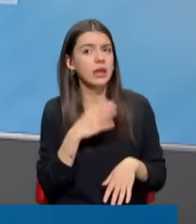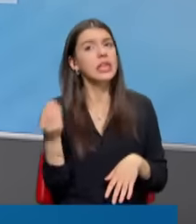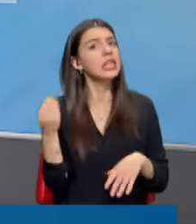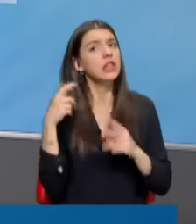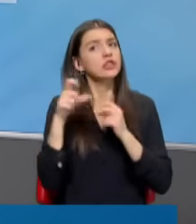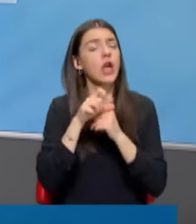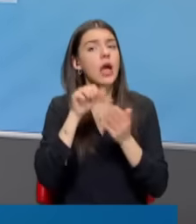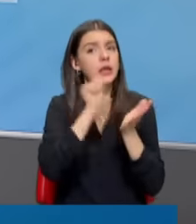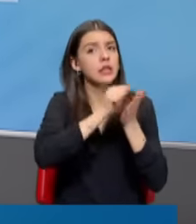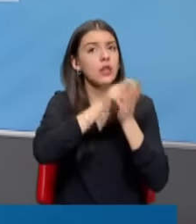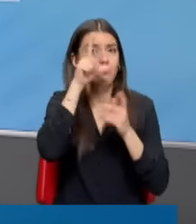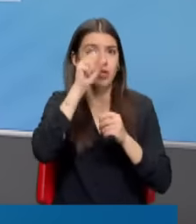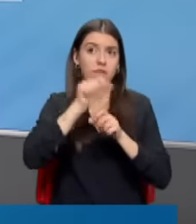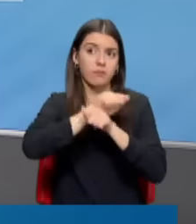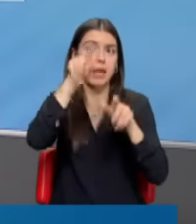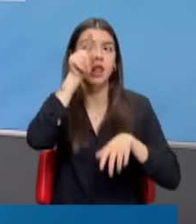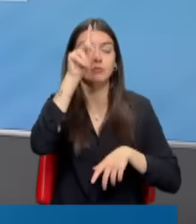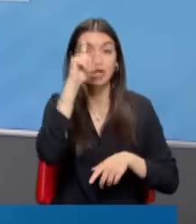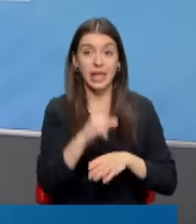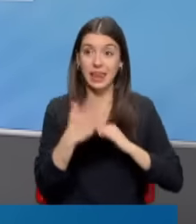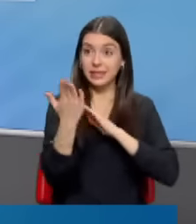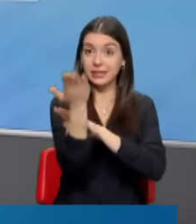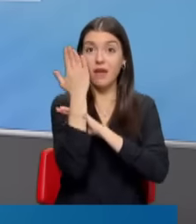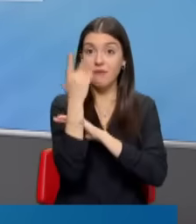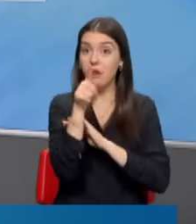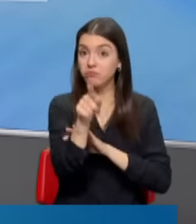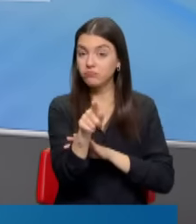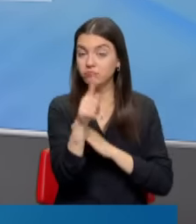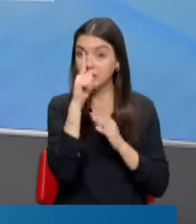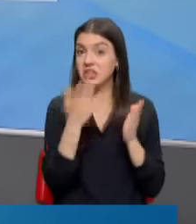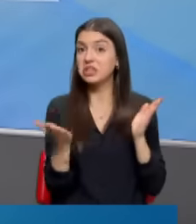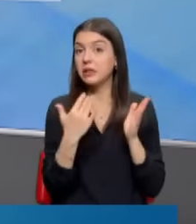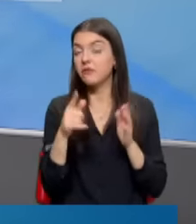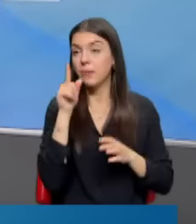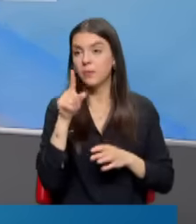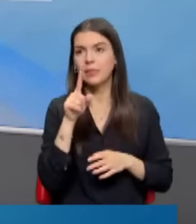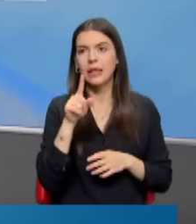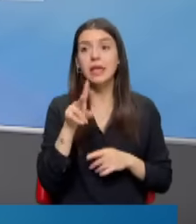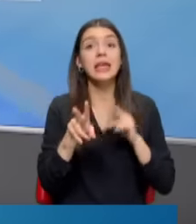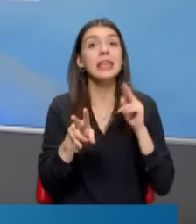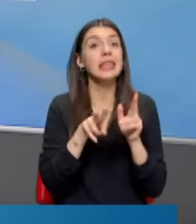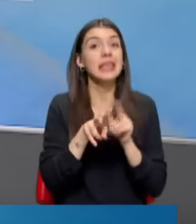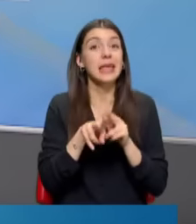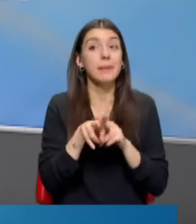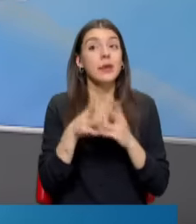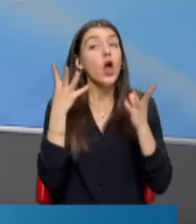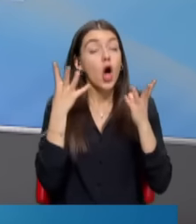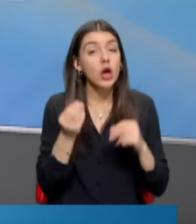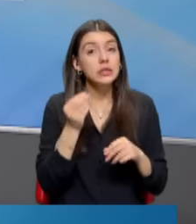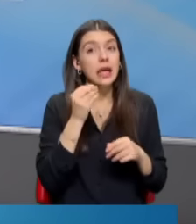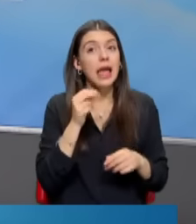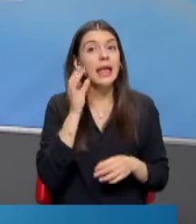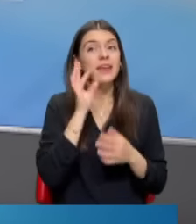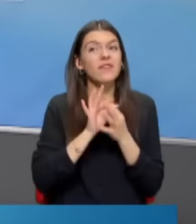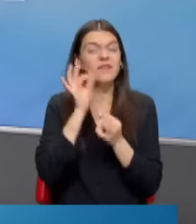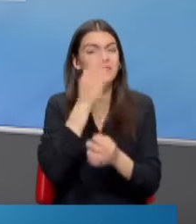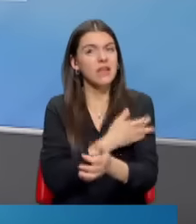gazetesi o fotoğrafı da aktarıyor ilk sayfadan. Kibre kapılırsak millet hesap sorar var hemen altında ama bakın o fotoğraf neyin